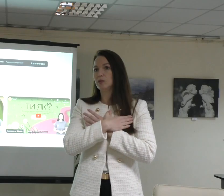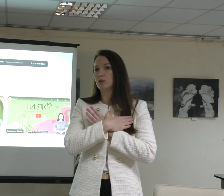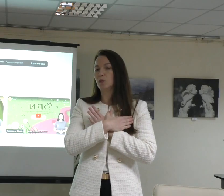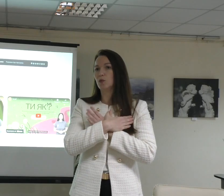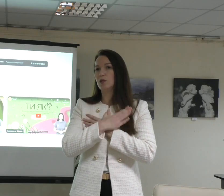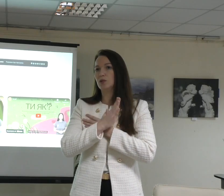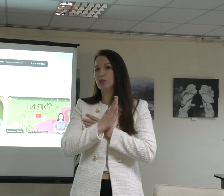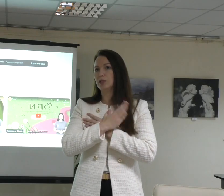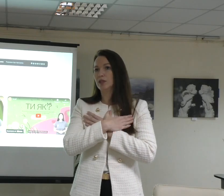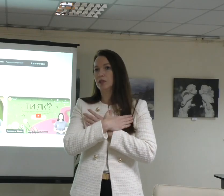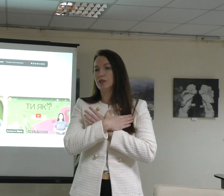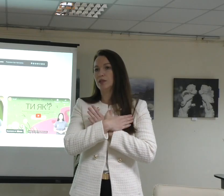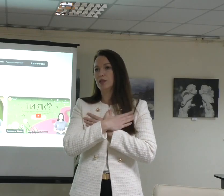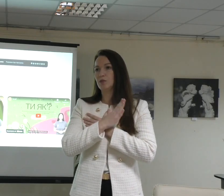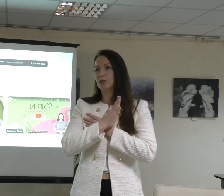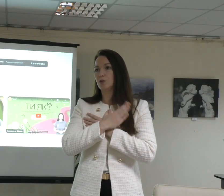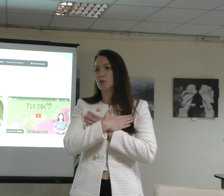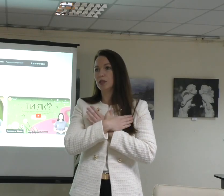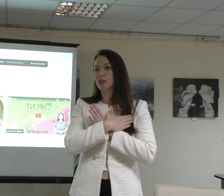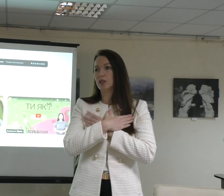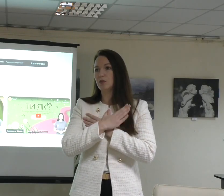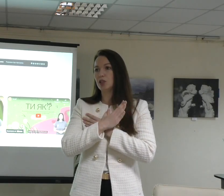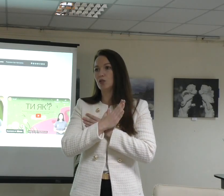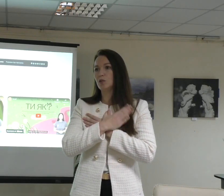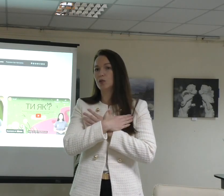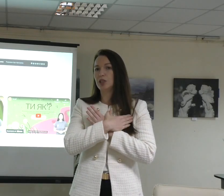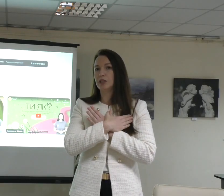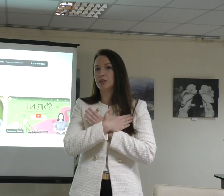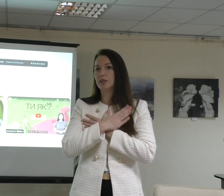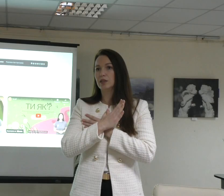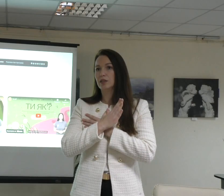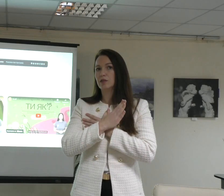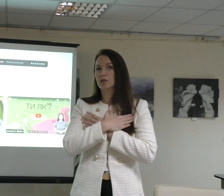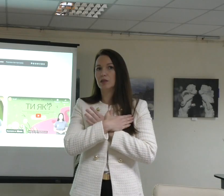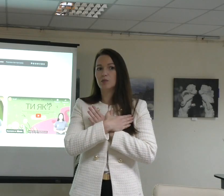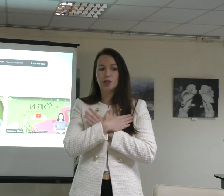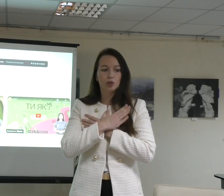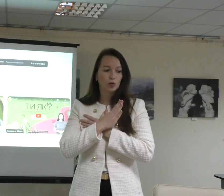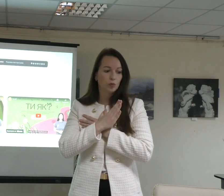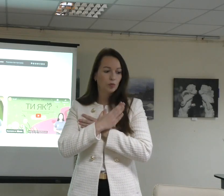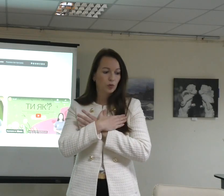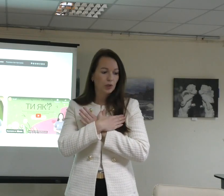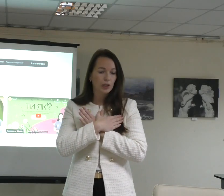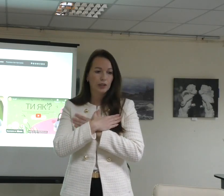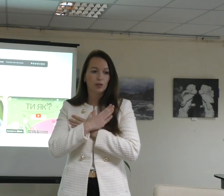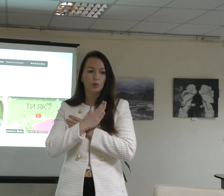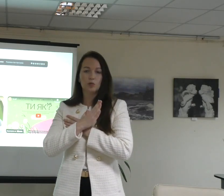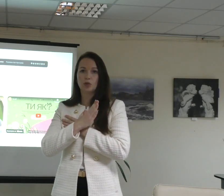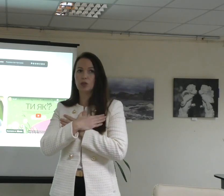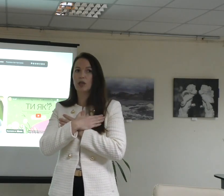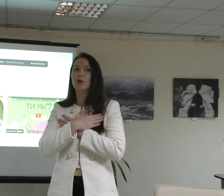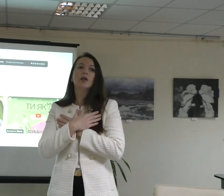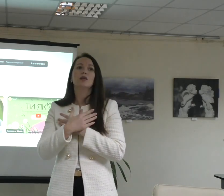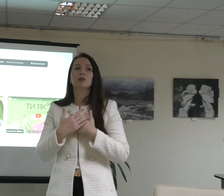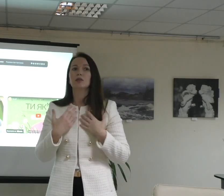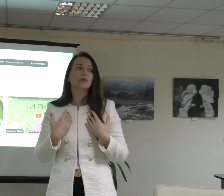битись, ми заспокоїмося. Дихаємо і заспокоюємо. І так, таким чином ми по черзі ритмічно робимо рухи, які